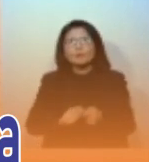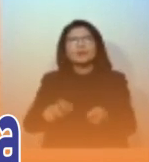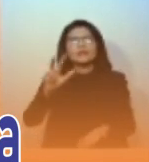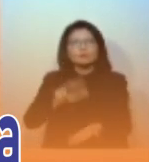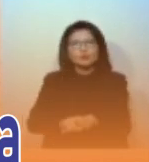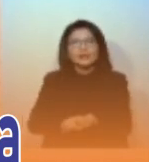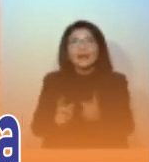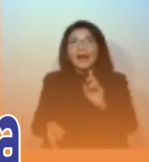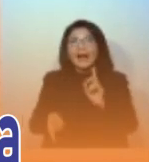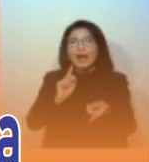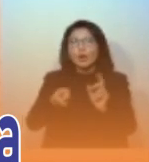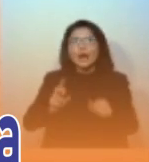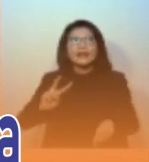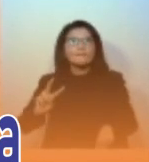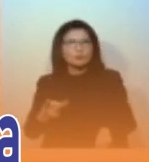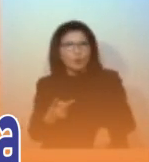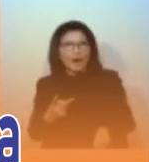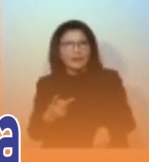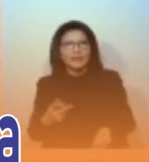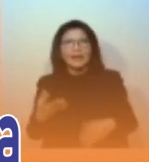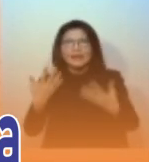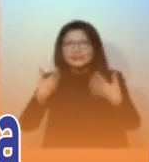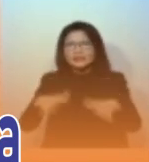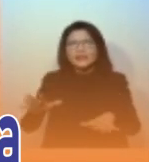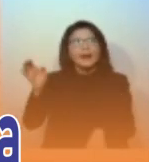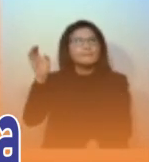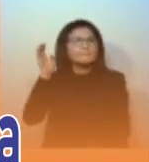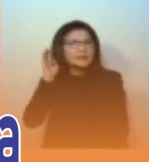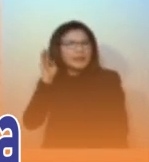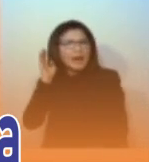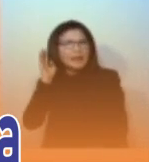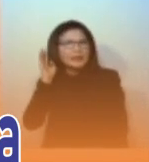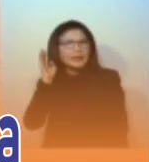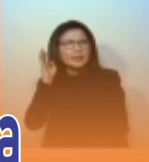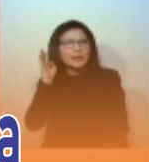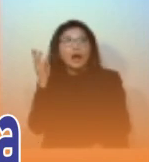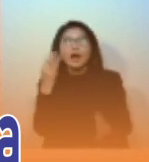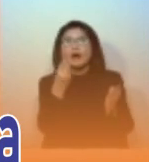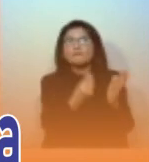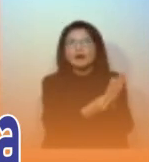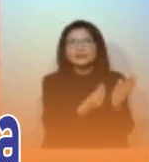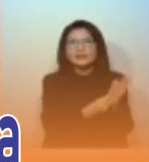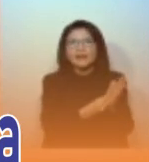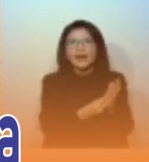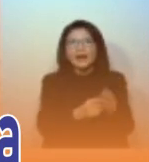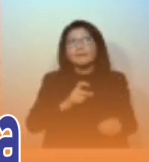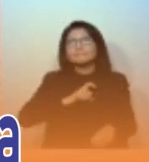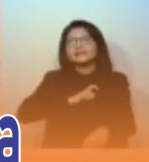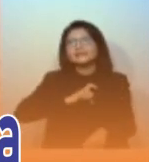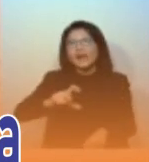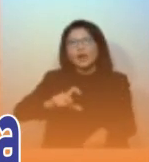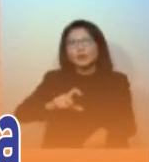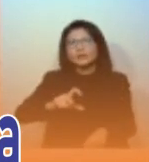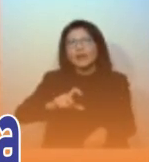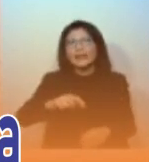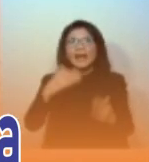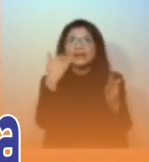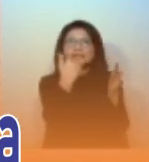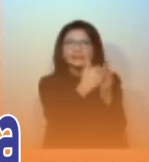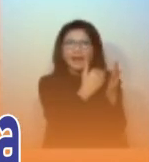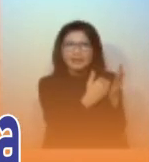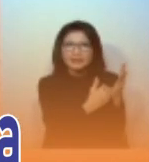ada perubahan. Sesudah Bapak mendengar bahwa ternyata pencalonan